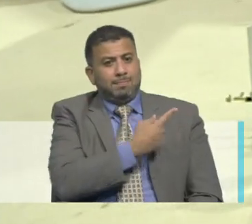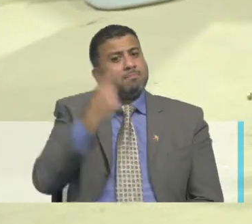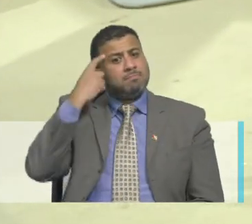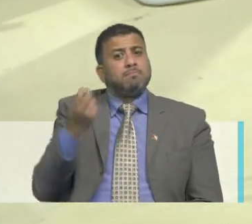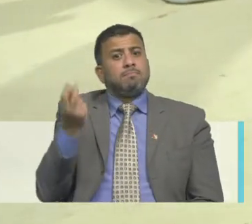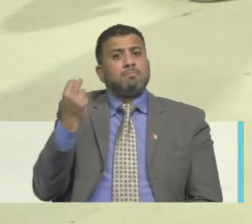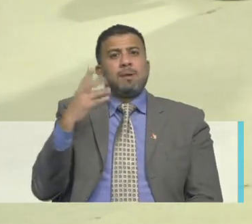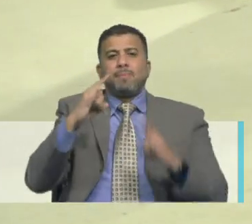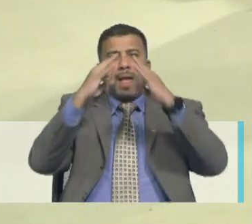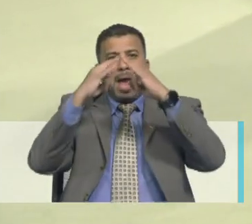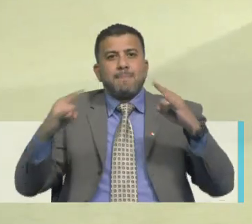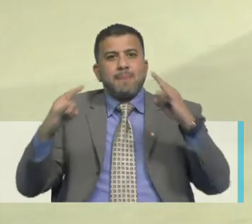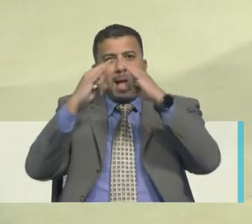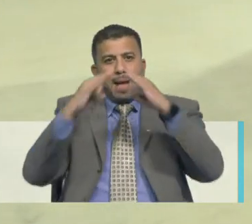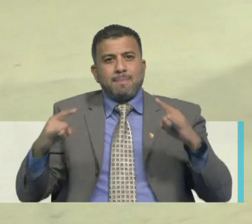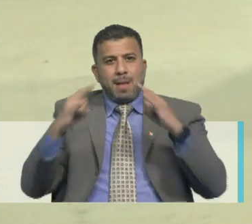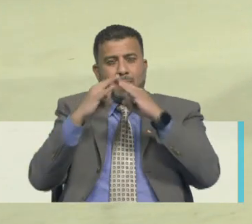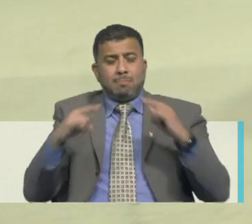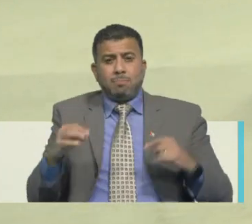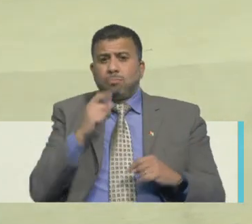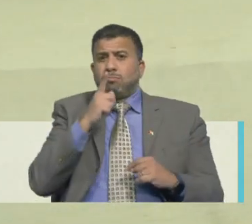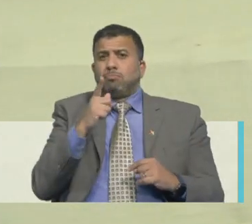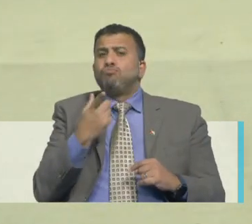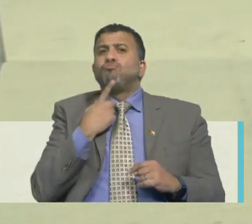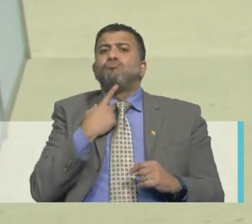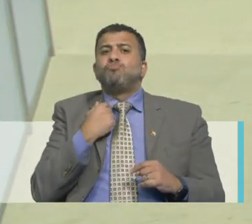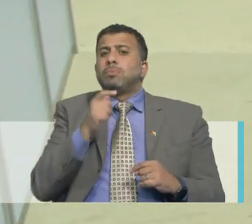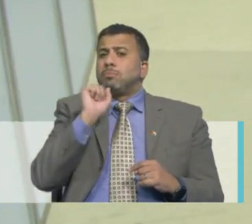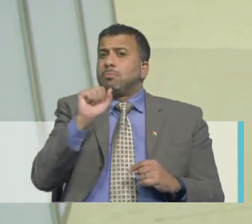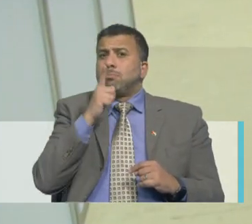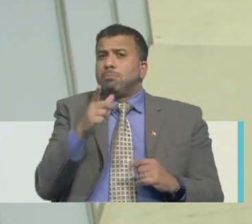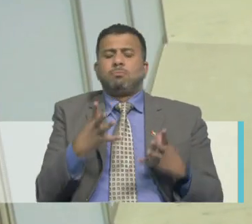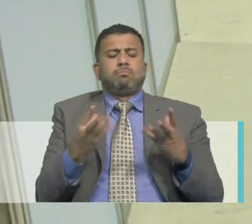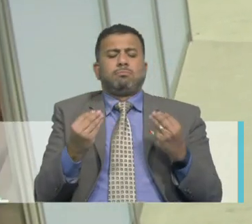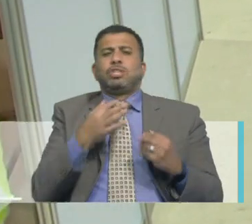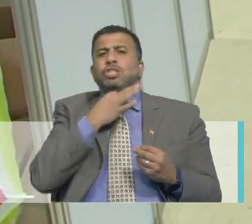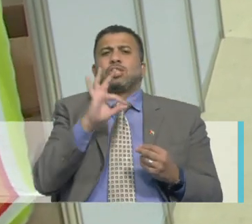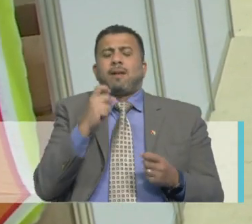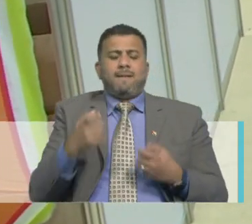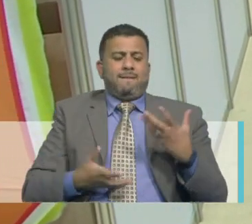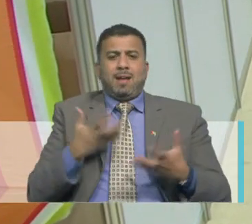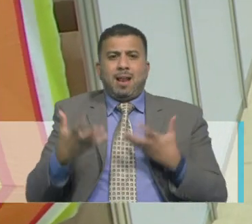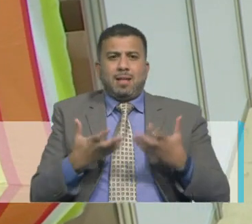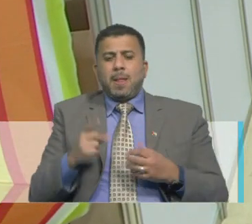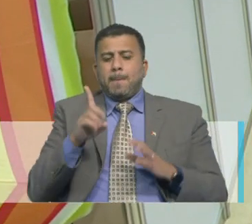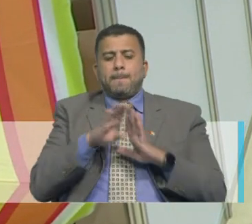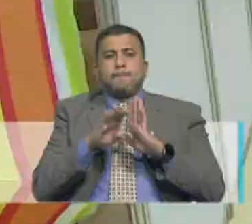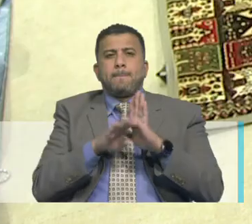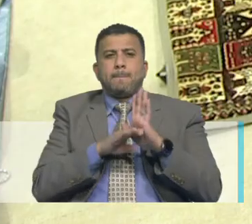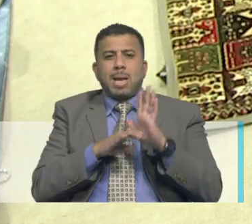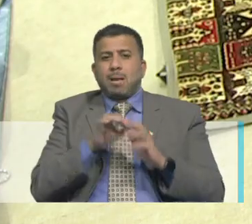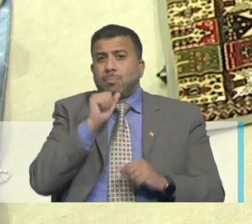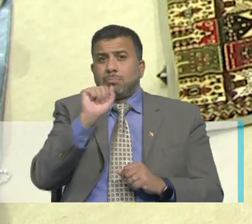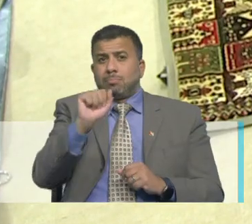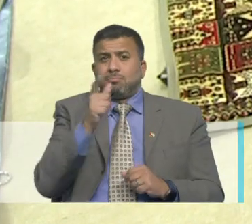في مجال التخييم، كما سيحظى زواره بالتمتع بمجموعة جديدة من الفعاليات والبرامج التي